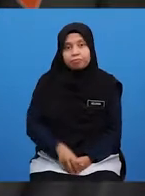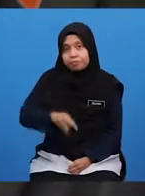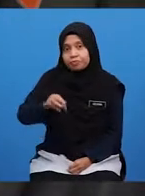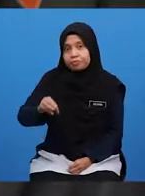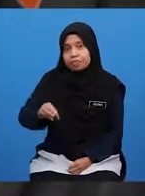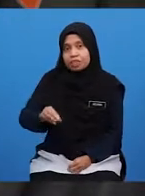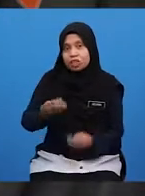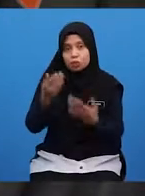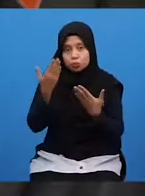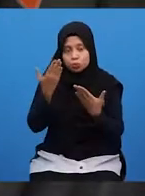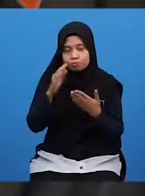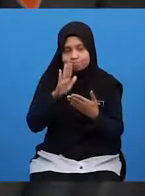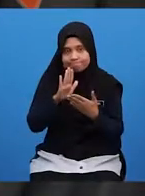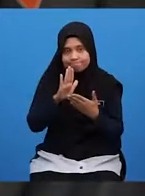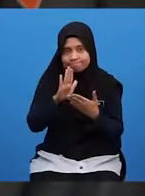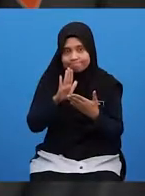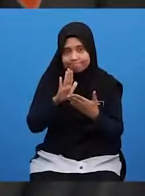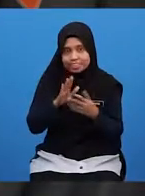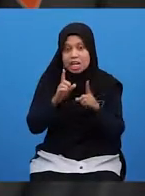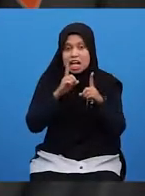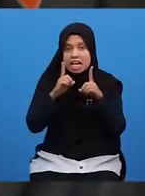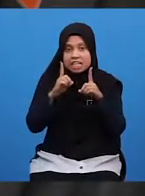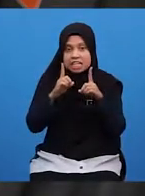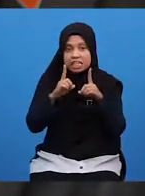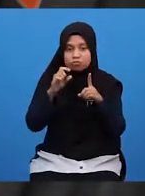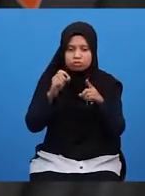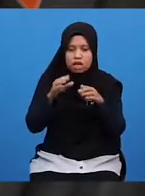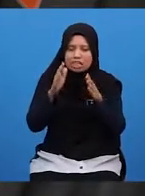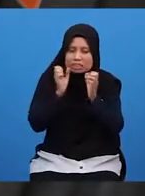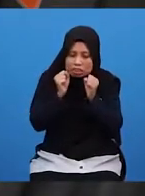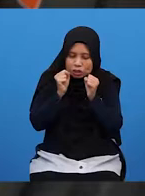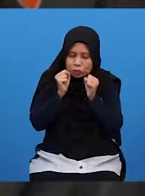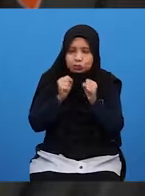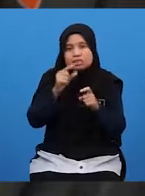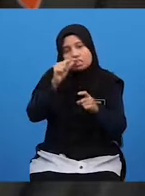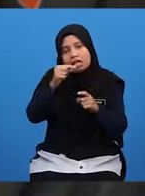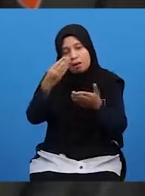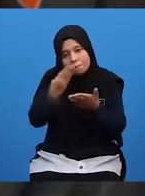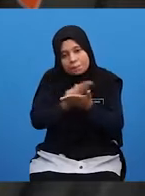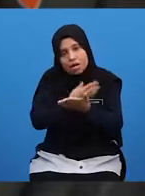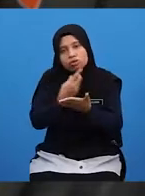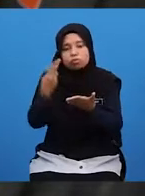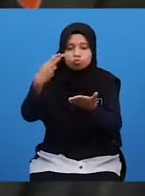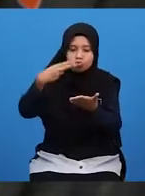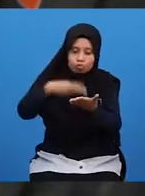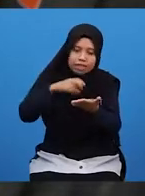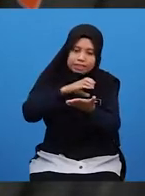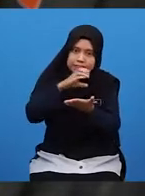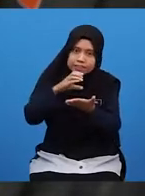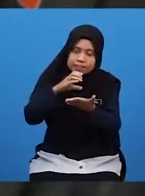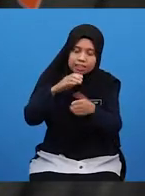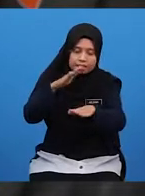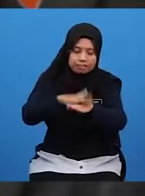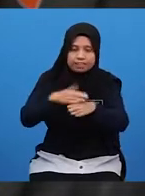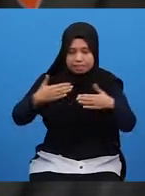Murid-murid tunggu seketika sementara lilin dalam keadaan sejuk sedikit, kemudian barulah mula mencanting di atas kain